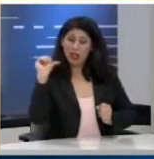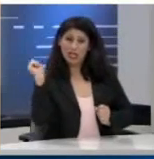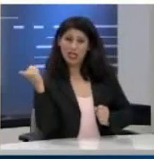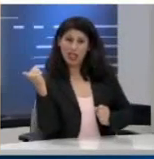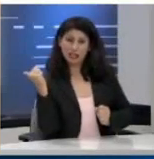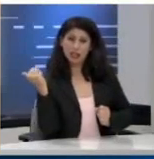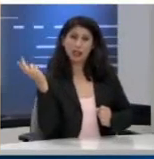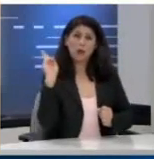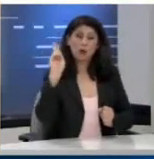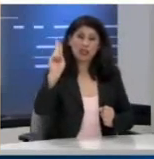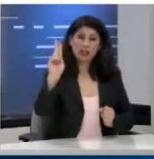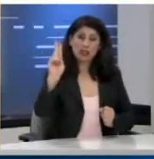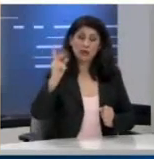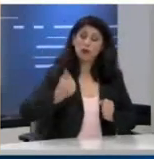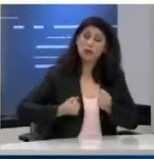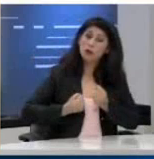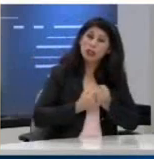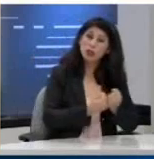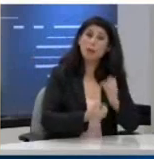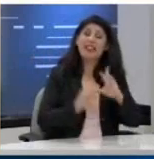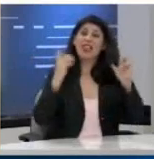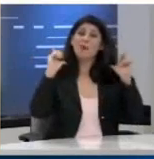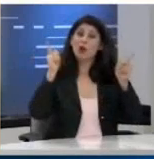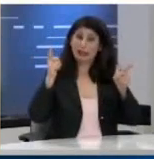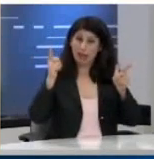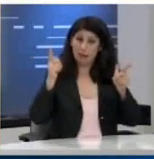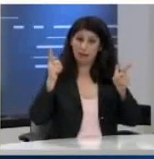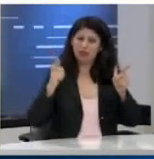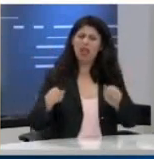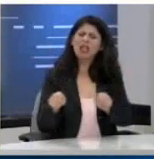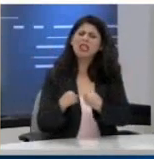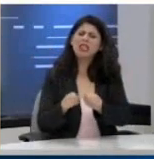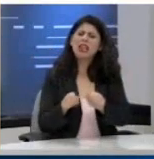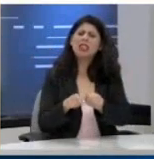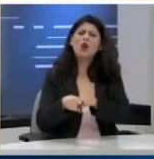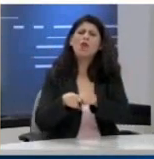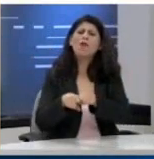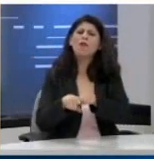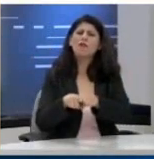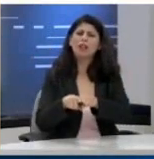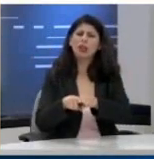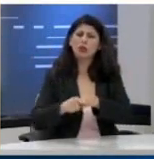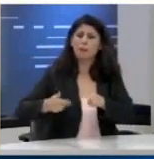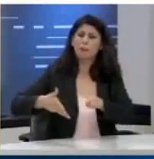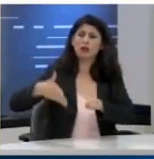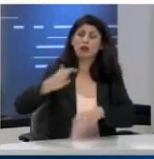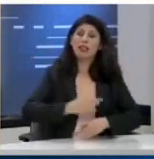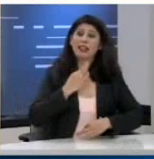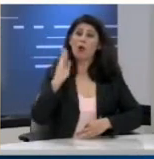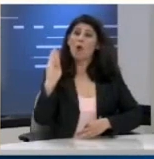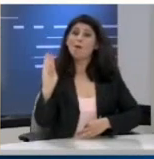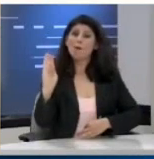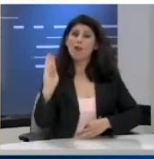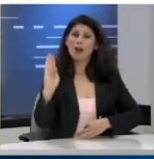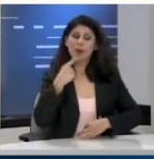ο υποψήφιος υποστηριζόμενος από τη Νέα Δημοκρατία και στενός φίλος του κ. Μητσοτάκη, ο κ. Βέμπερ, βγήκε και